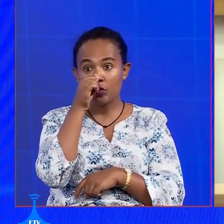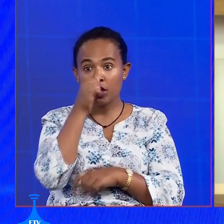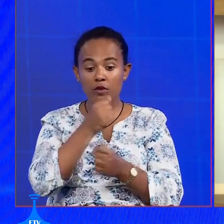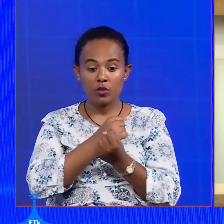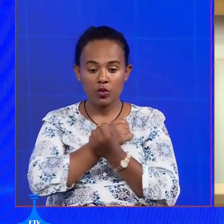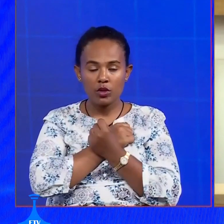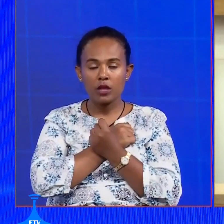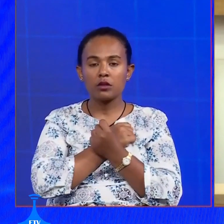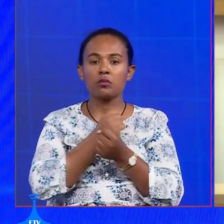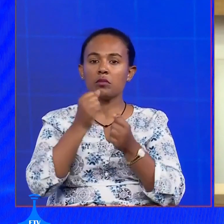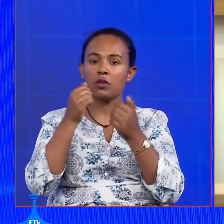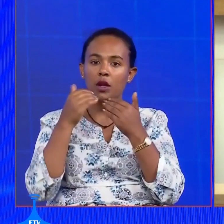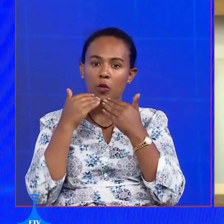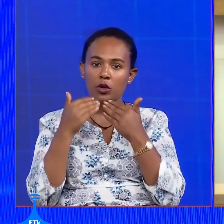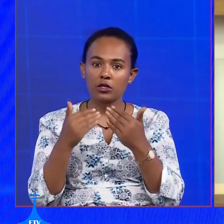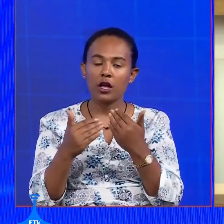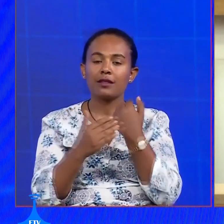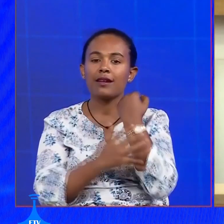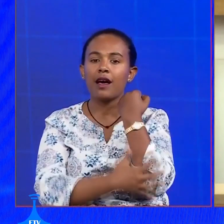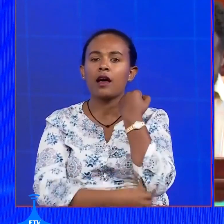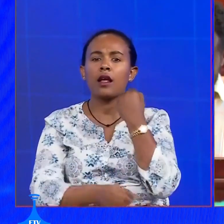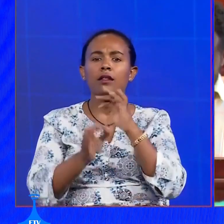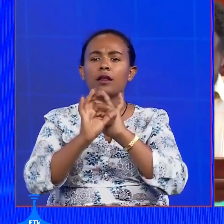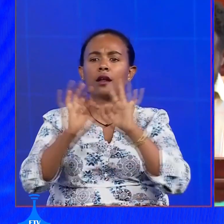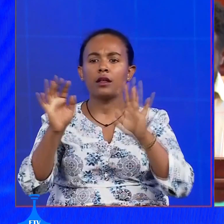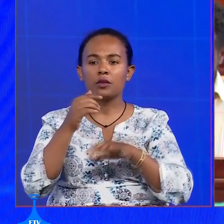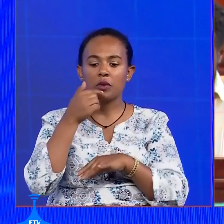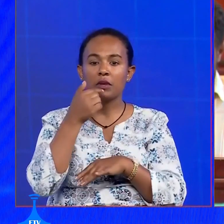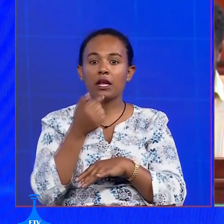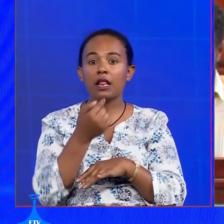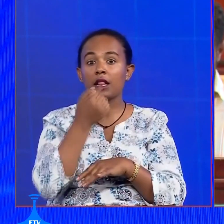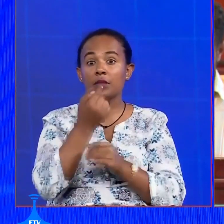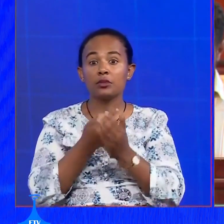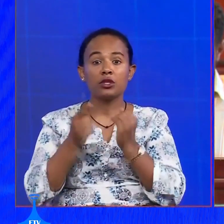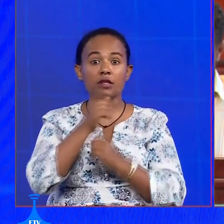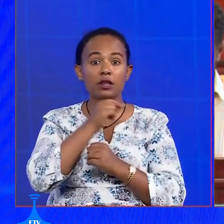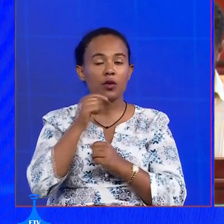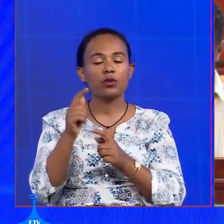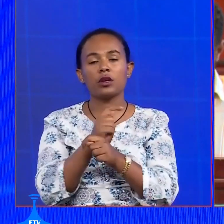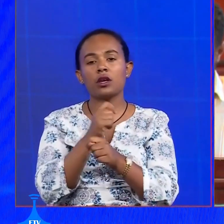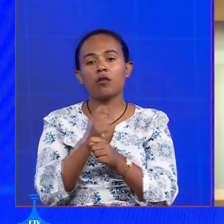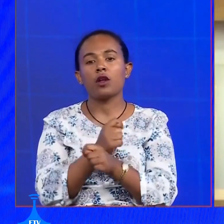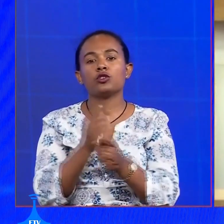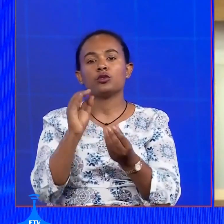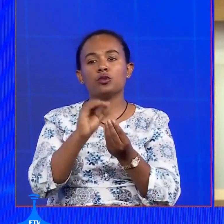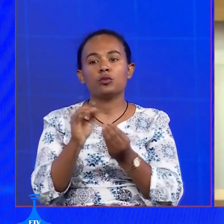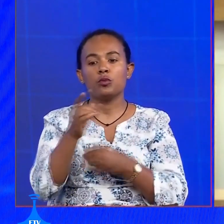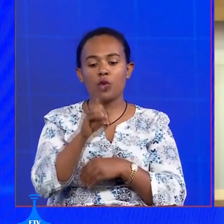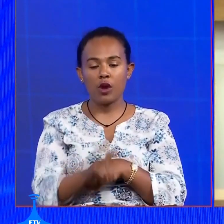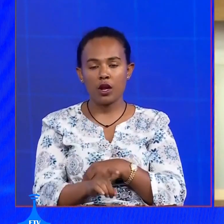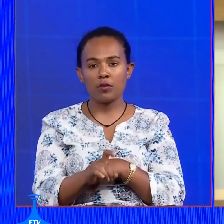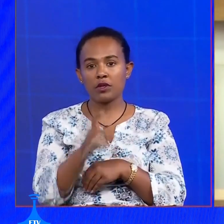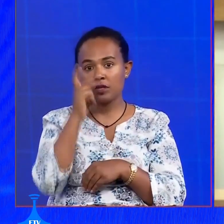يمننا موقسات توبيان دهانات يلات يمنلات بملاساتن بيچاساوين بتكباراتن مونا اللبت تمتونا تايتو